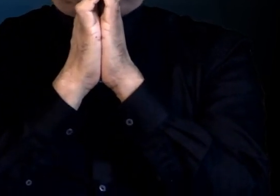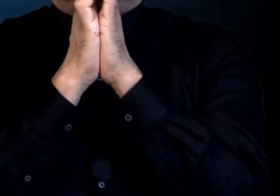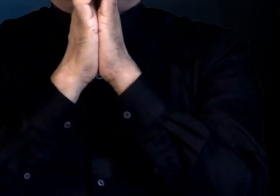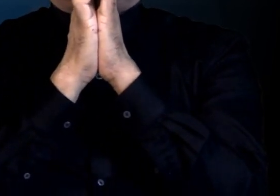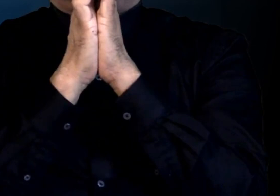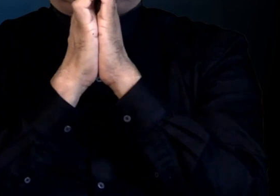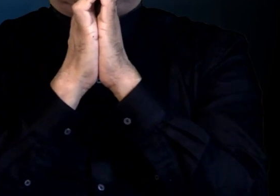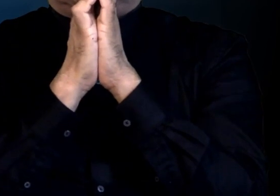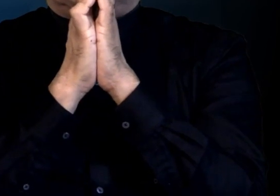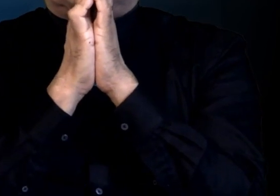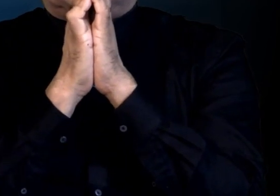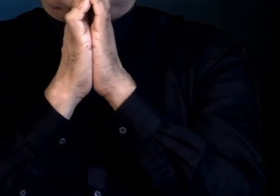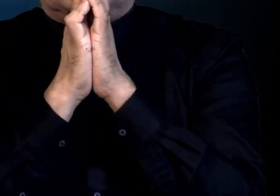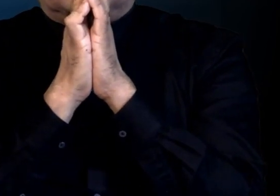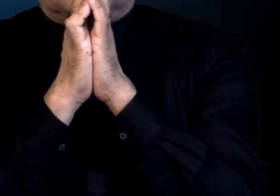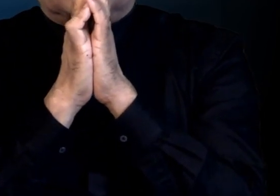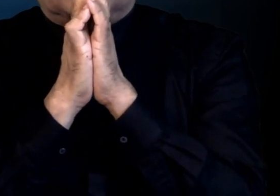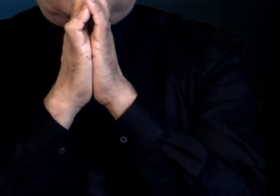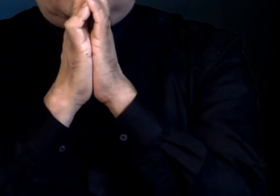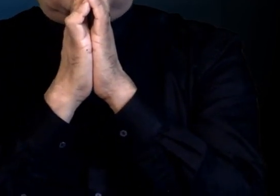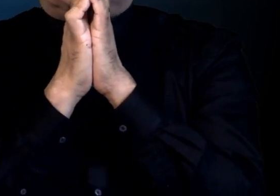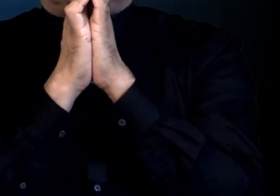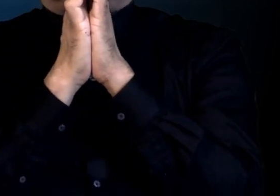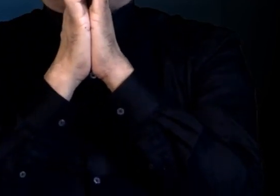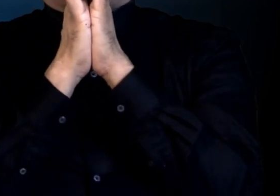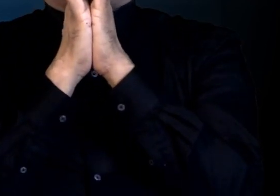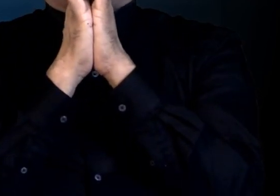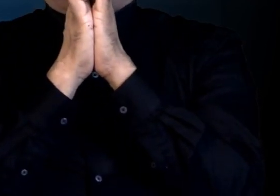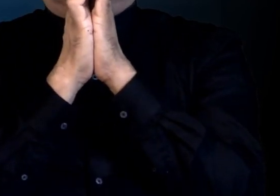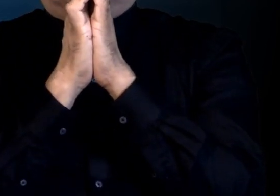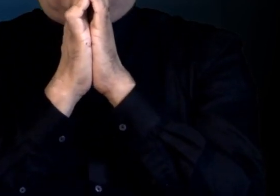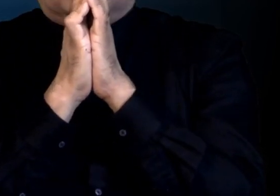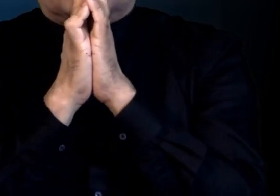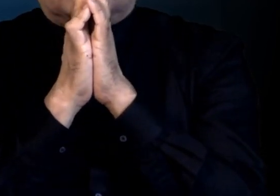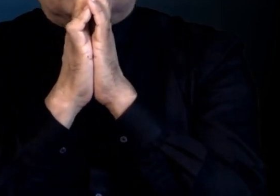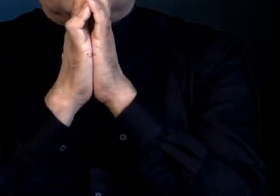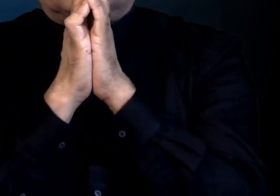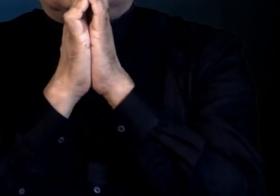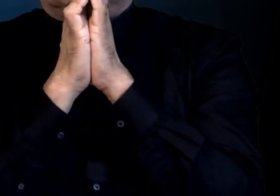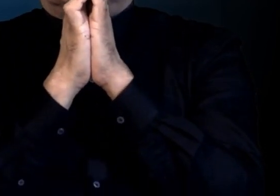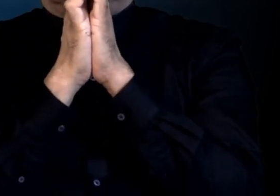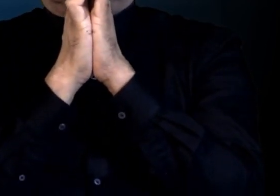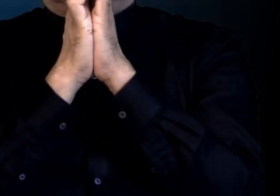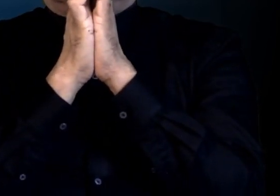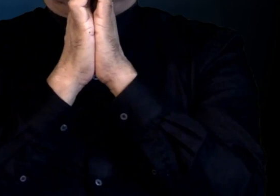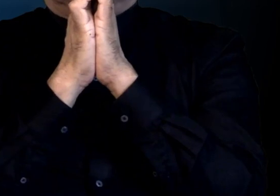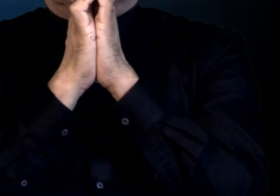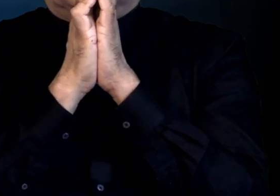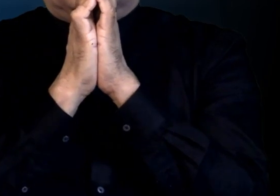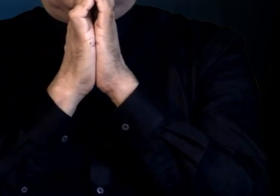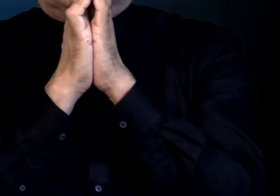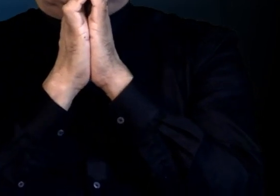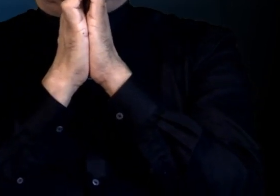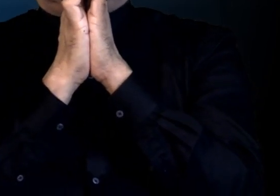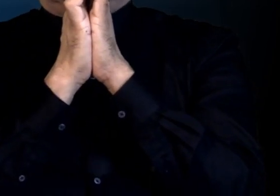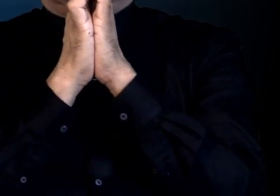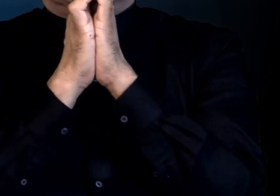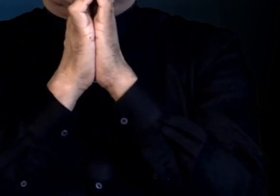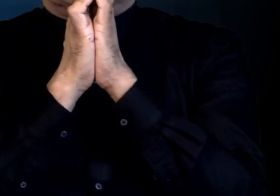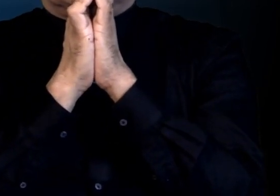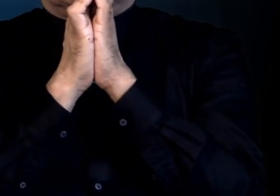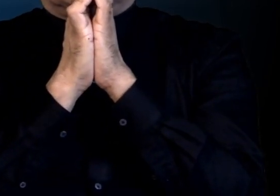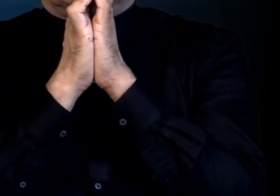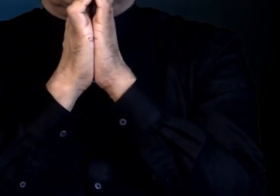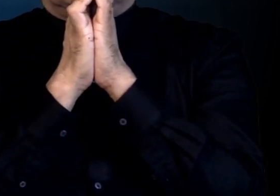വിശുദ്ധ ഫ്രാൻസിസ് അസീസി, വിശുദ്ധ ജോൺ ഓഫ് ആർക്ക്, ഇന്നത്തെ കാലഘട്ടത്തിൽ